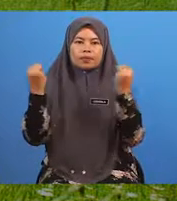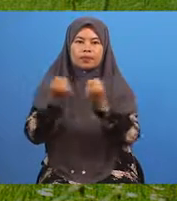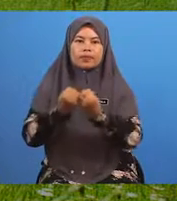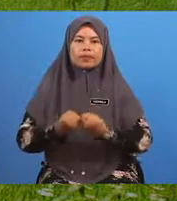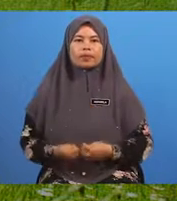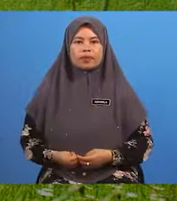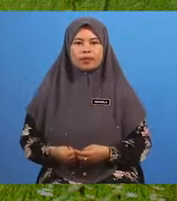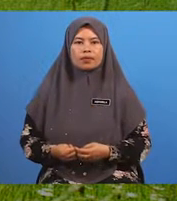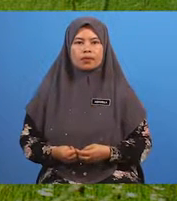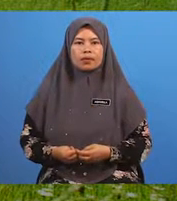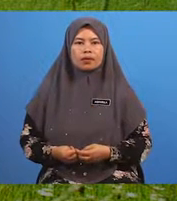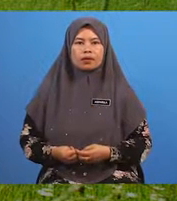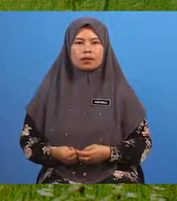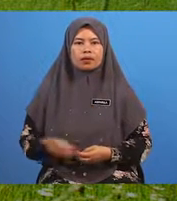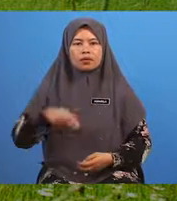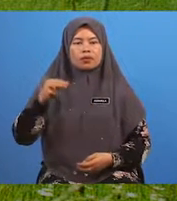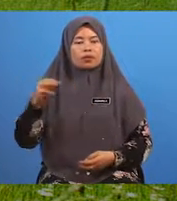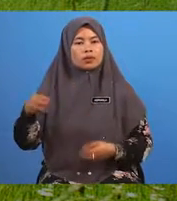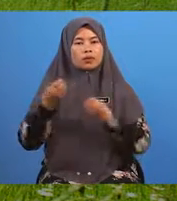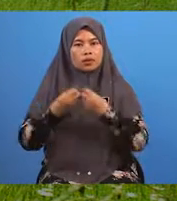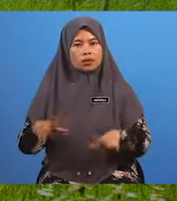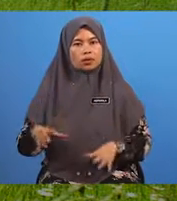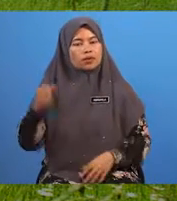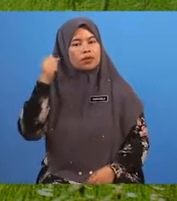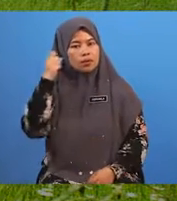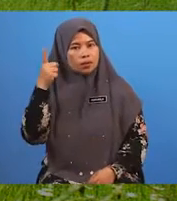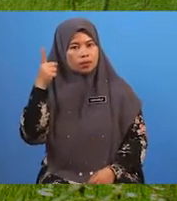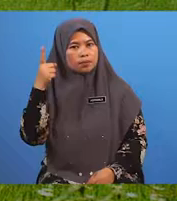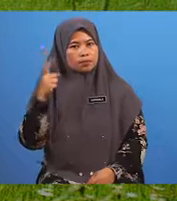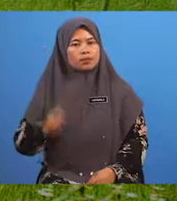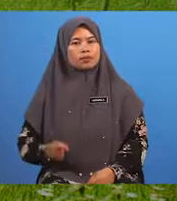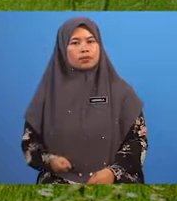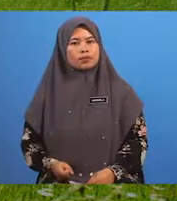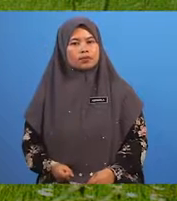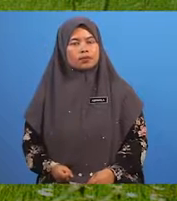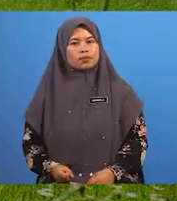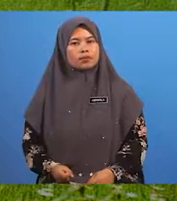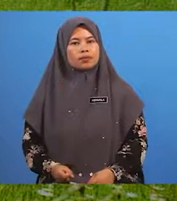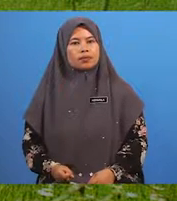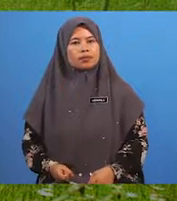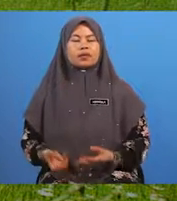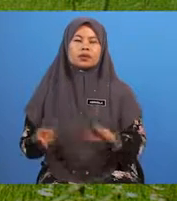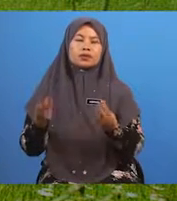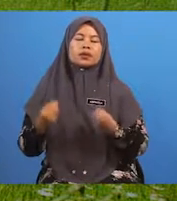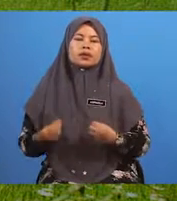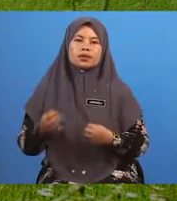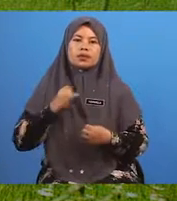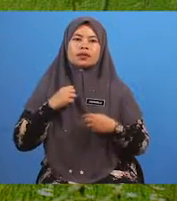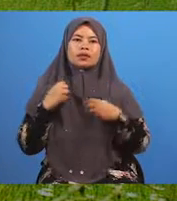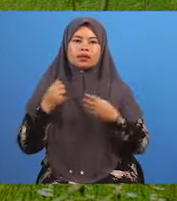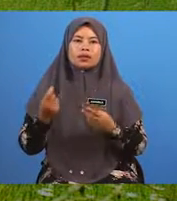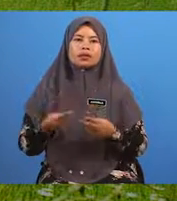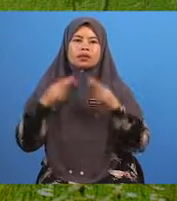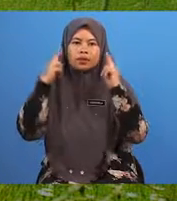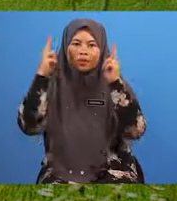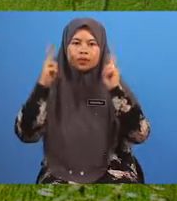Adakah pemahaman murid-murid sudah terang lagi bersuluh tentang hukum dan hikmah pengambilan anak angkat ini? Mari Ustazah uji sedikit.